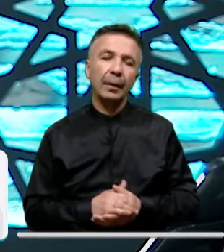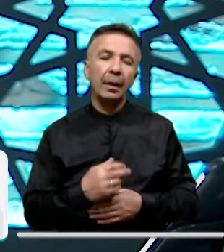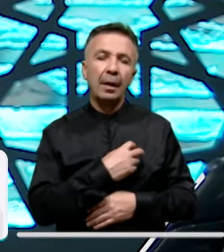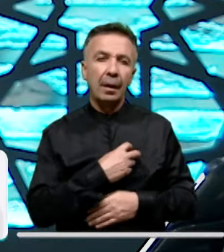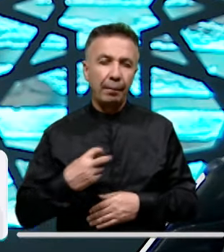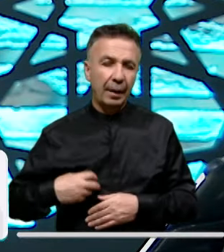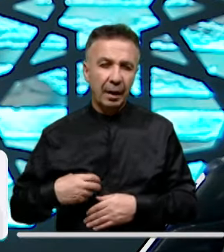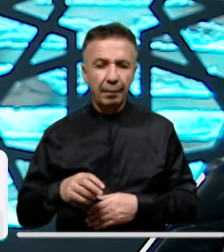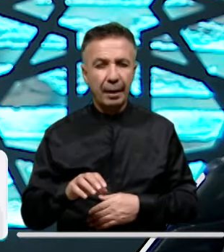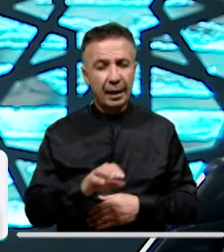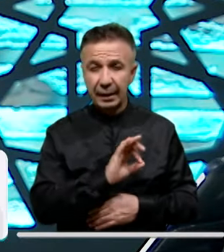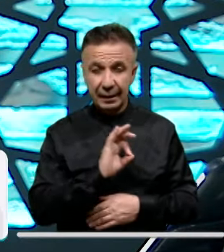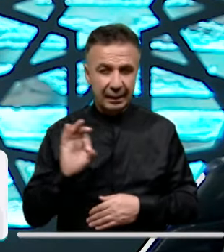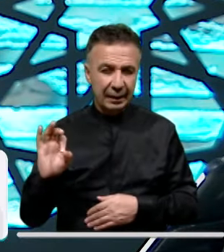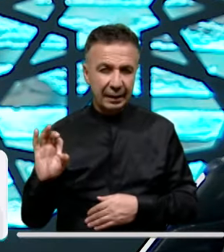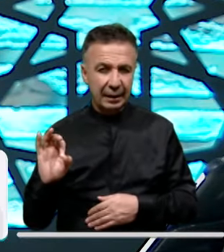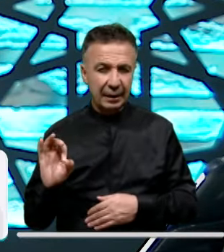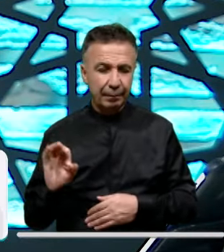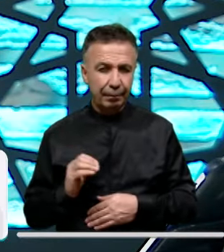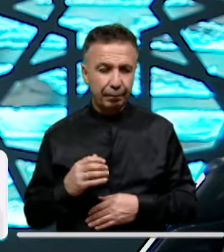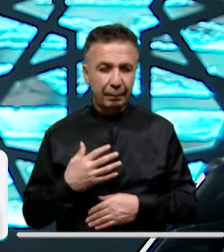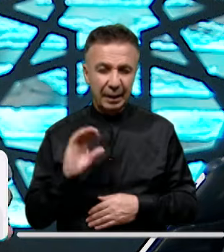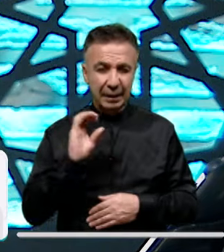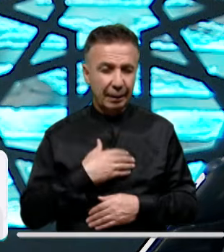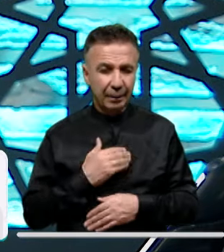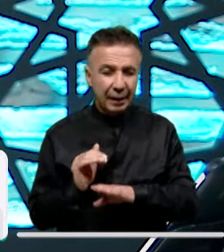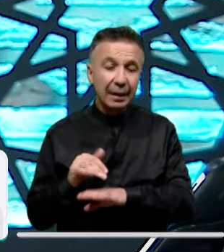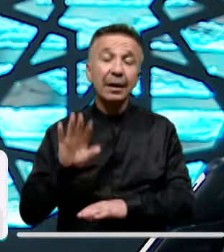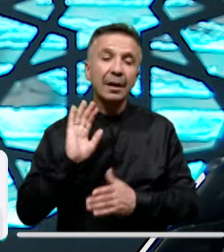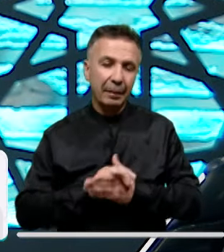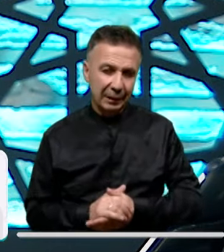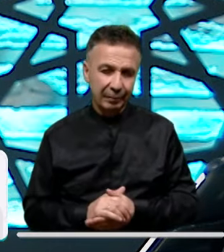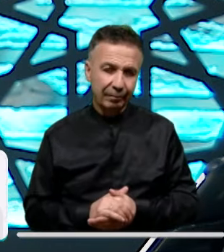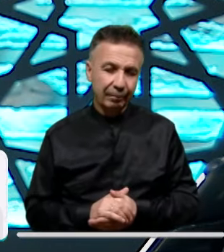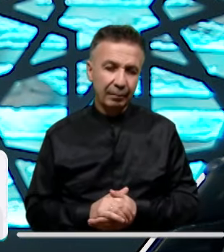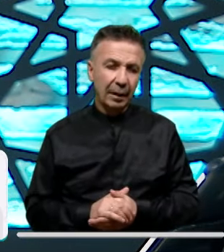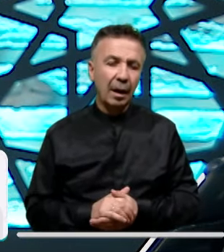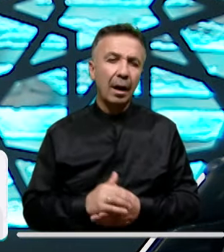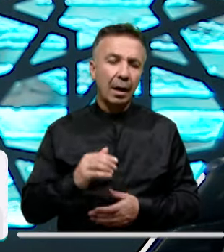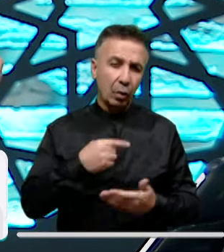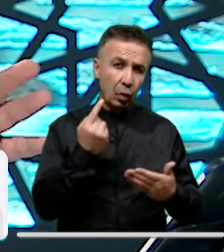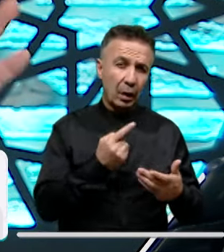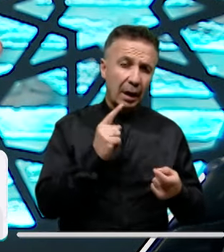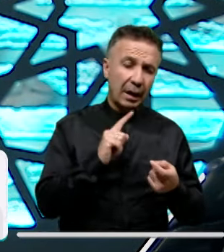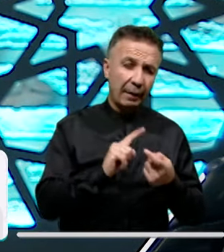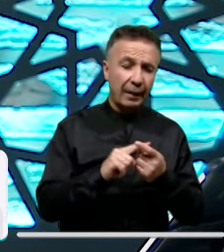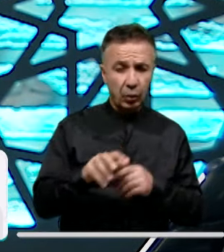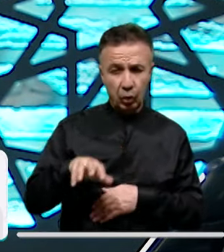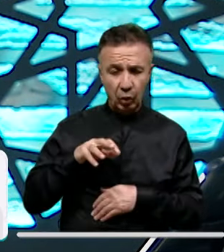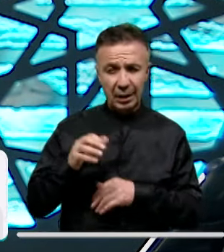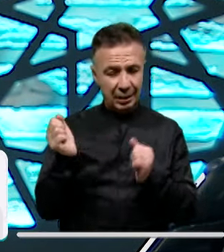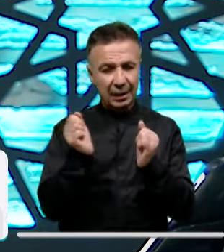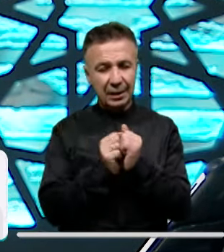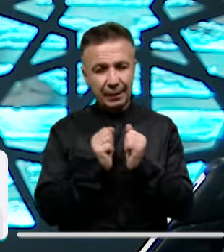dini ihdas etmeye çalışanların peygamberimizi devre dışı bırakıp böyle bir takım hareketler yaptığında öyle bir din yok. Namazı dahi kılamayacağı